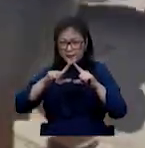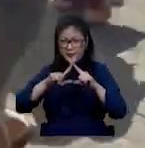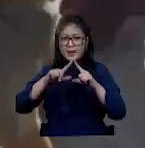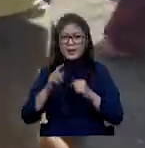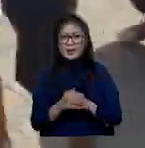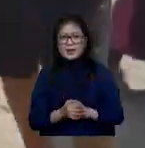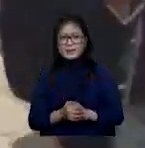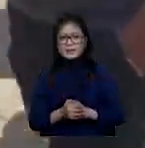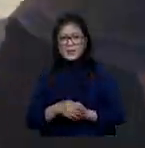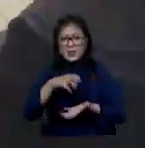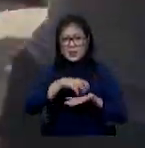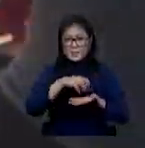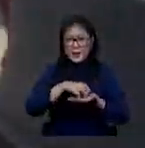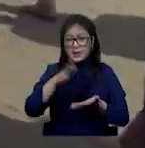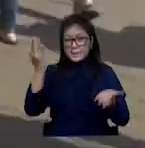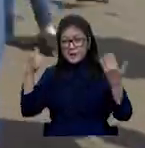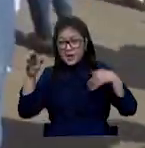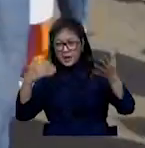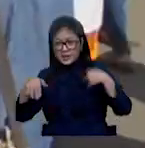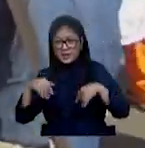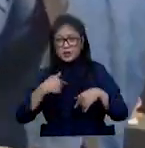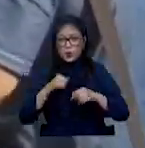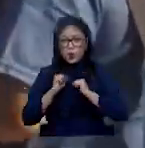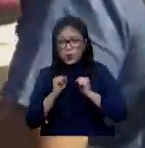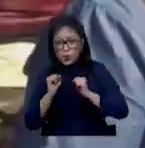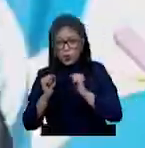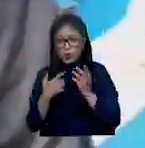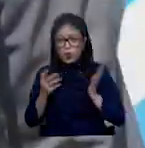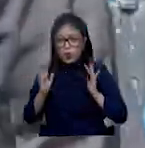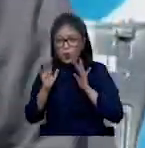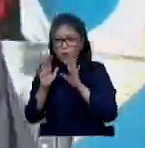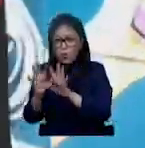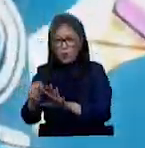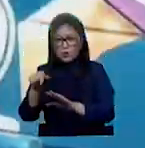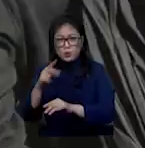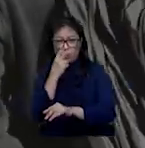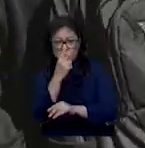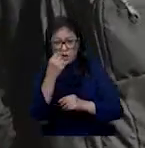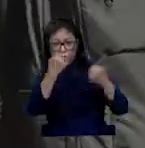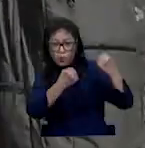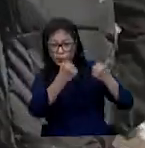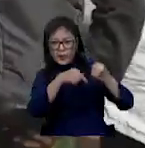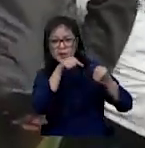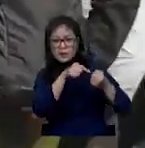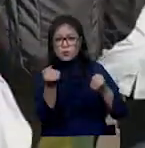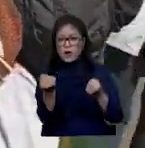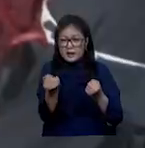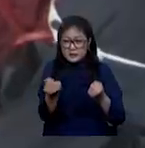Di Bali, warga rela berdesak-desakan demi bisa menukarkan uang receh baru dari mobil kas keliling Bank Indonesia di Pasar